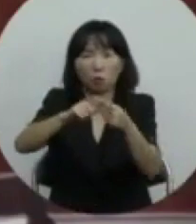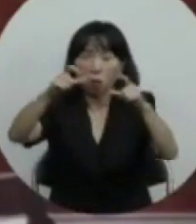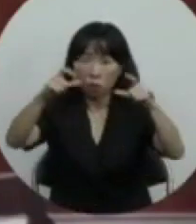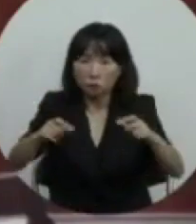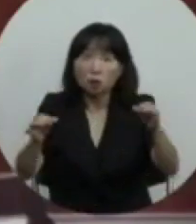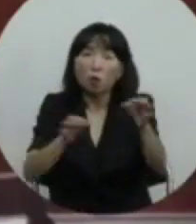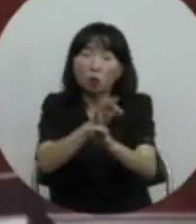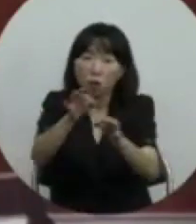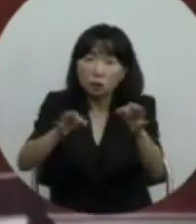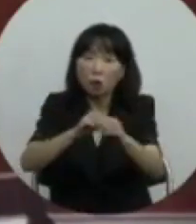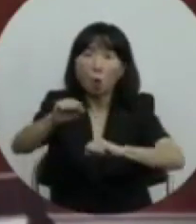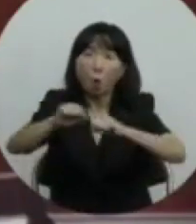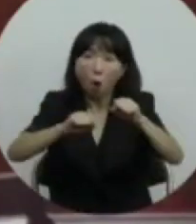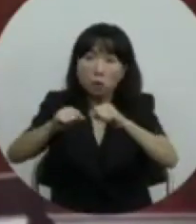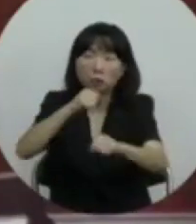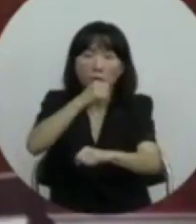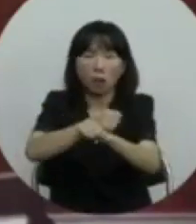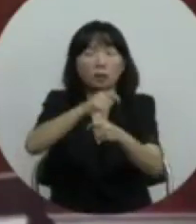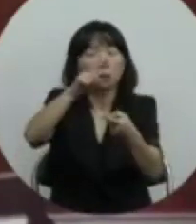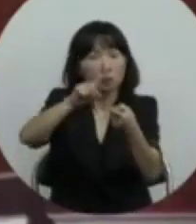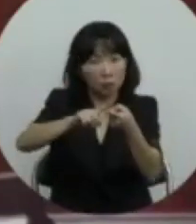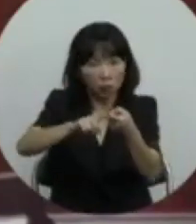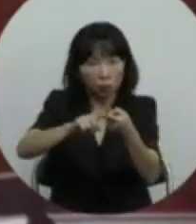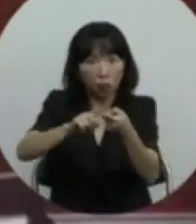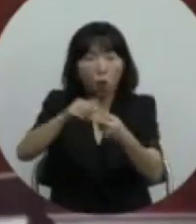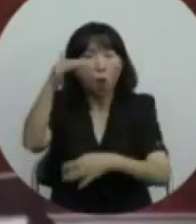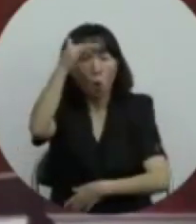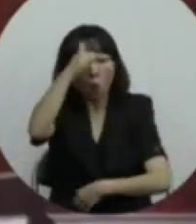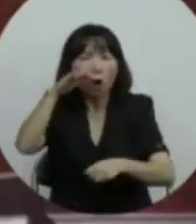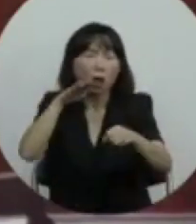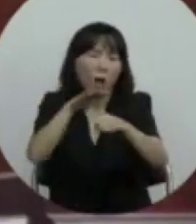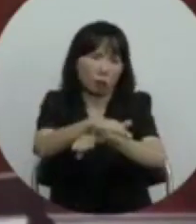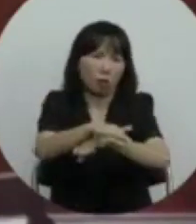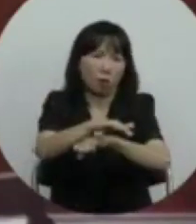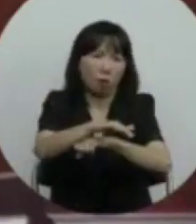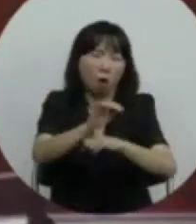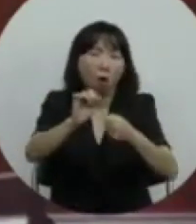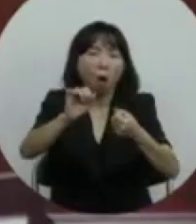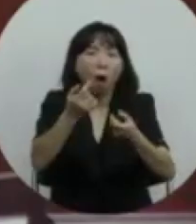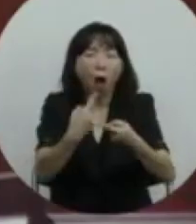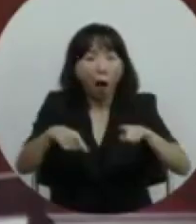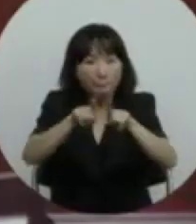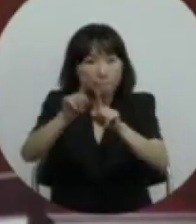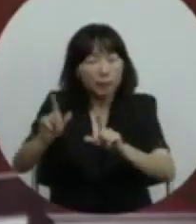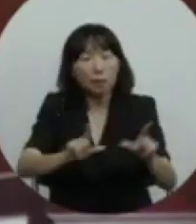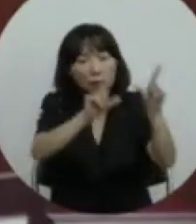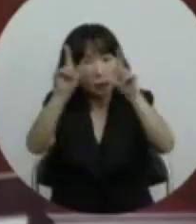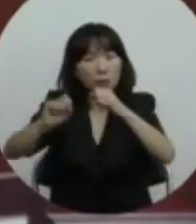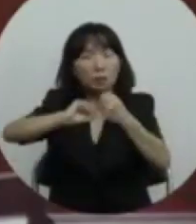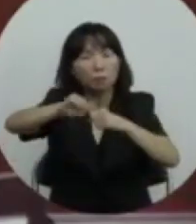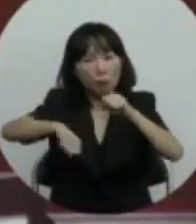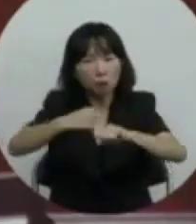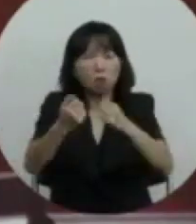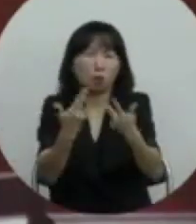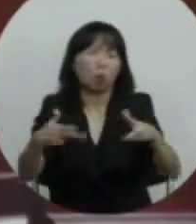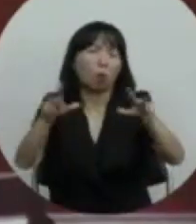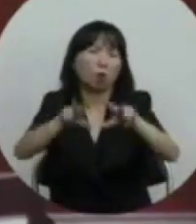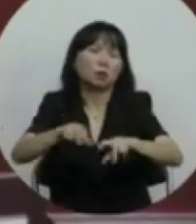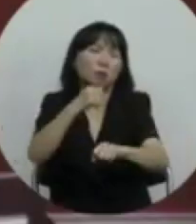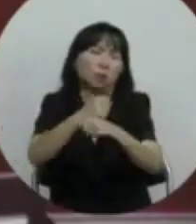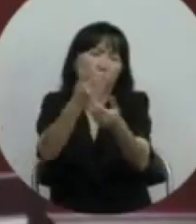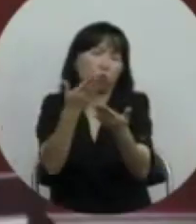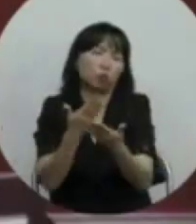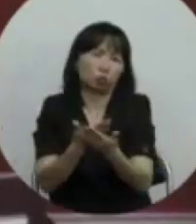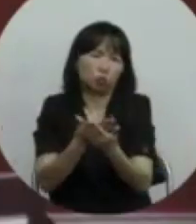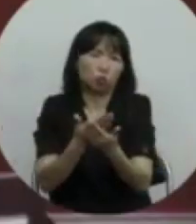지역경제를 활성화한다는 원래 계획된 관광형 반려동물 테마파크를 조성해 주십시오.